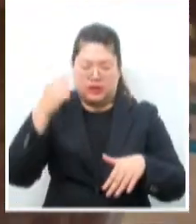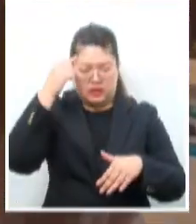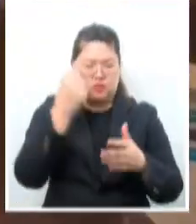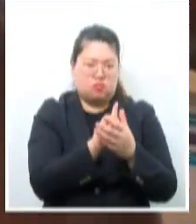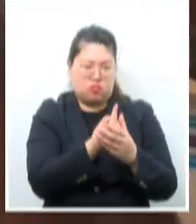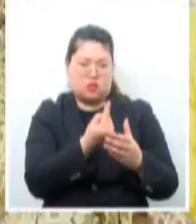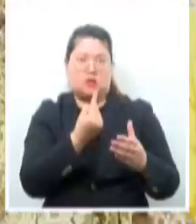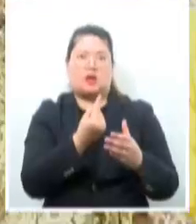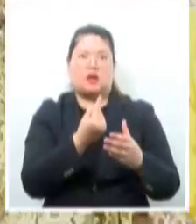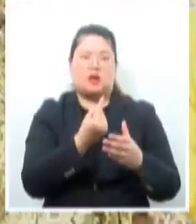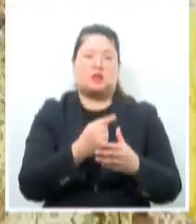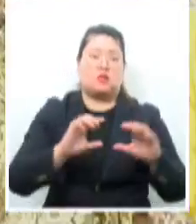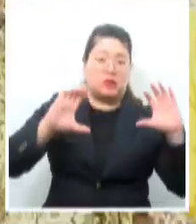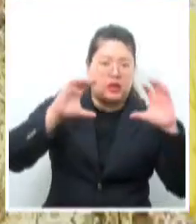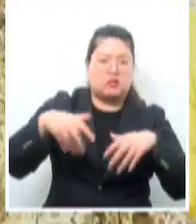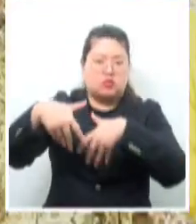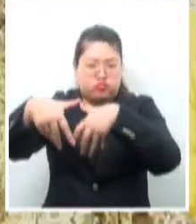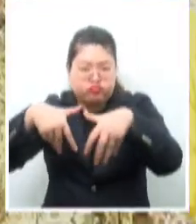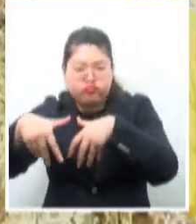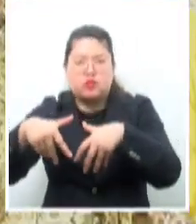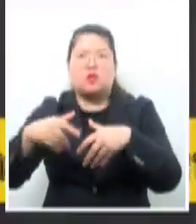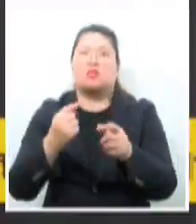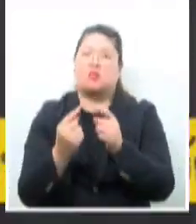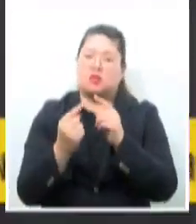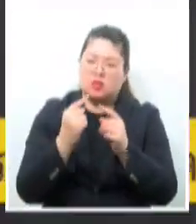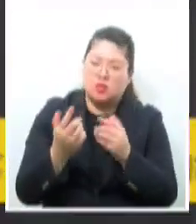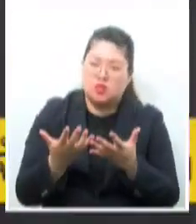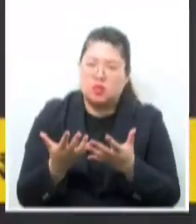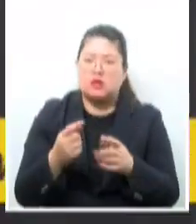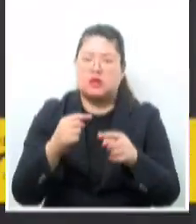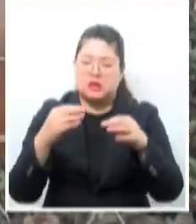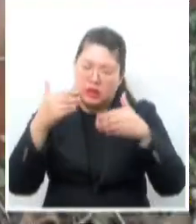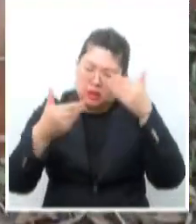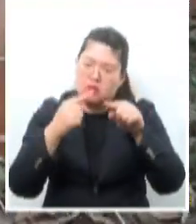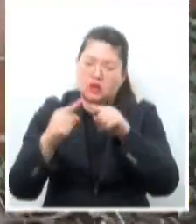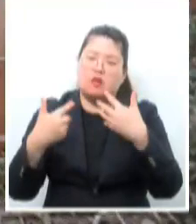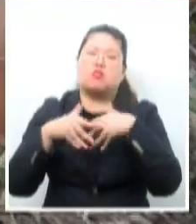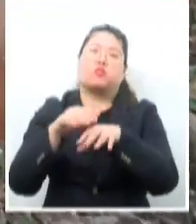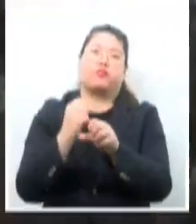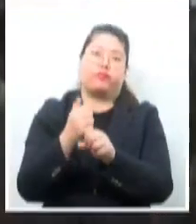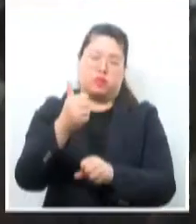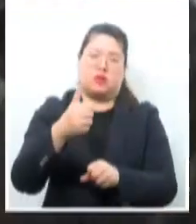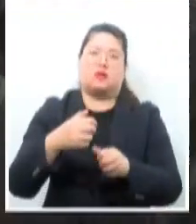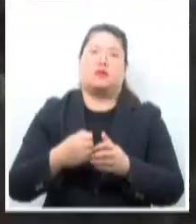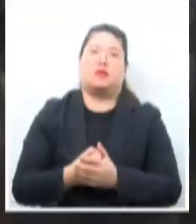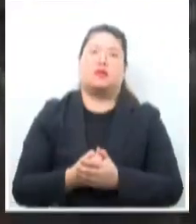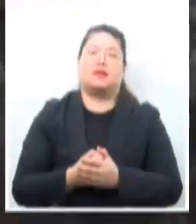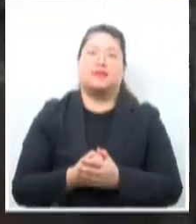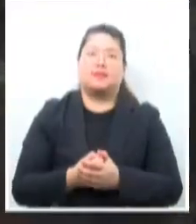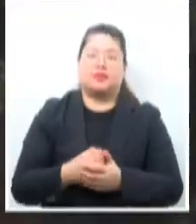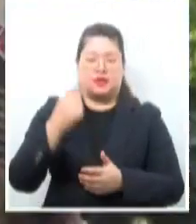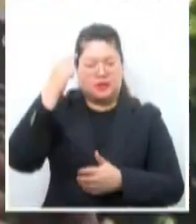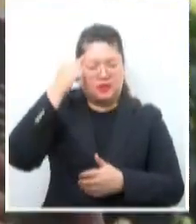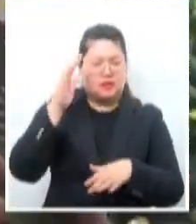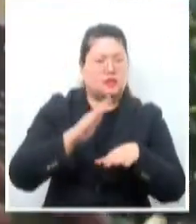อกลางระหว่างรัฐกับชุมชนที่ตนเองอาศัยอยู่ได้เป็นอย่างดีปรับเป้าหมายการเรียนรู้สู่การสร้างสมรรถนะ